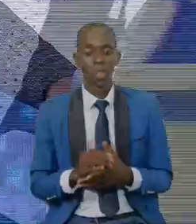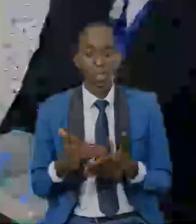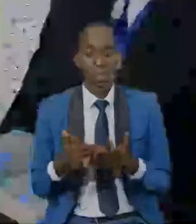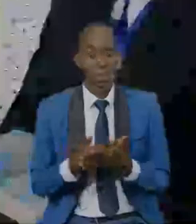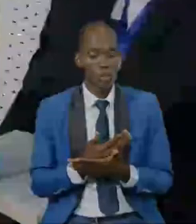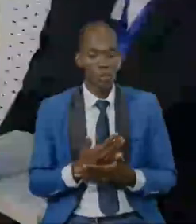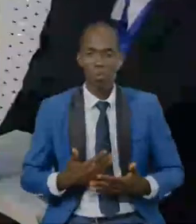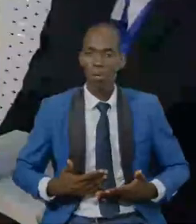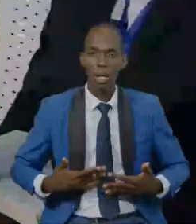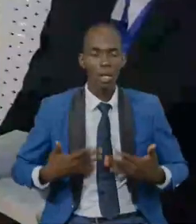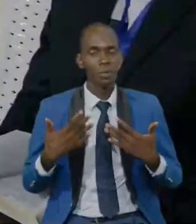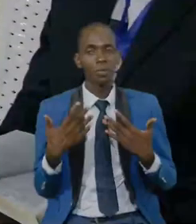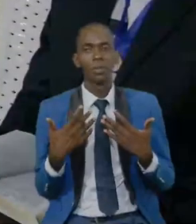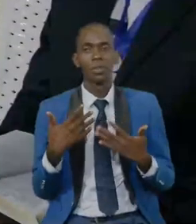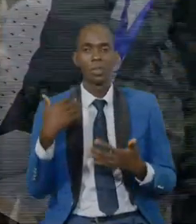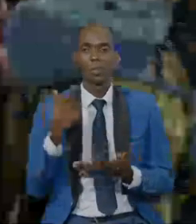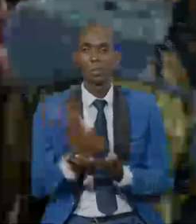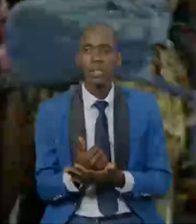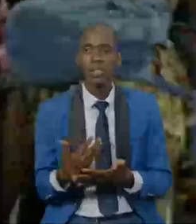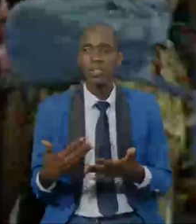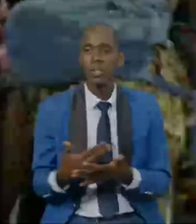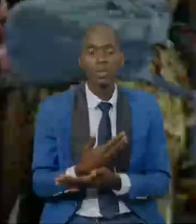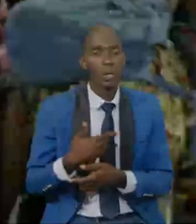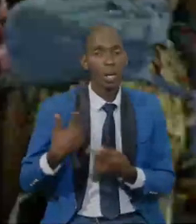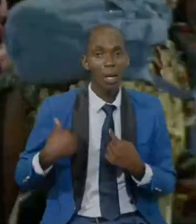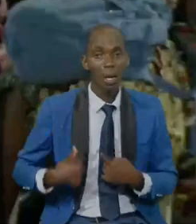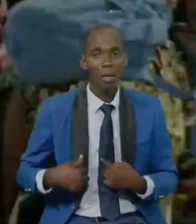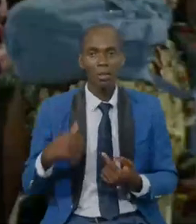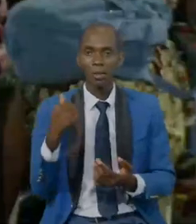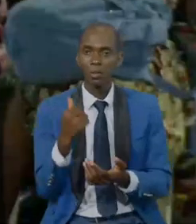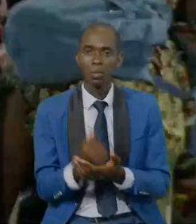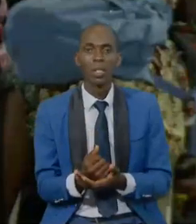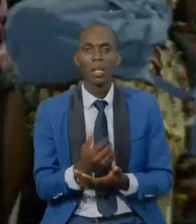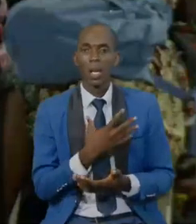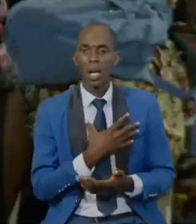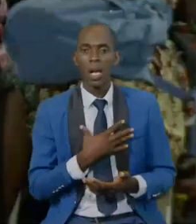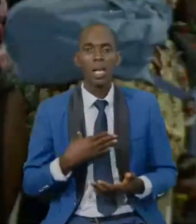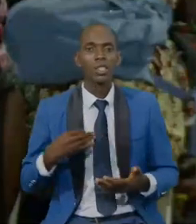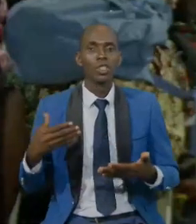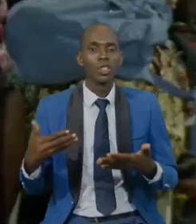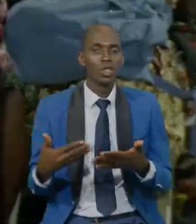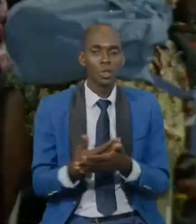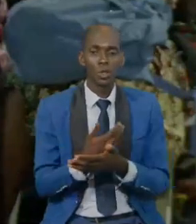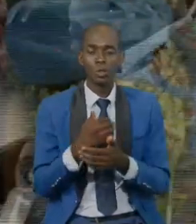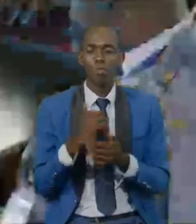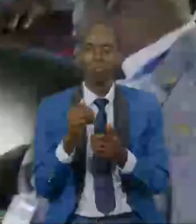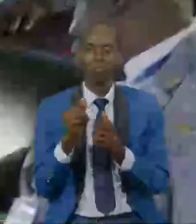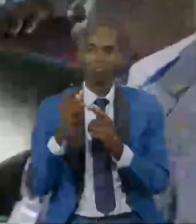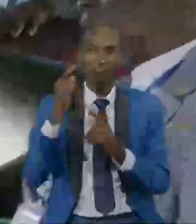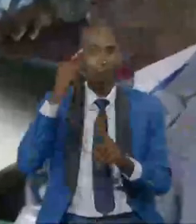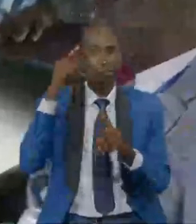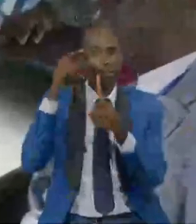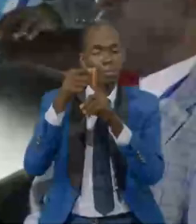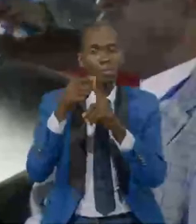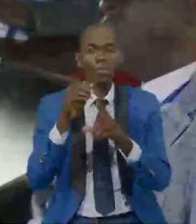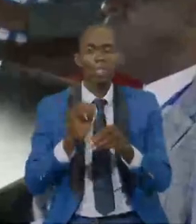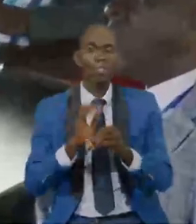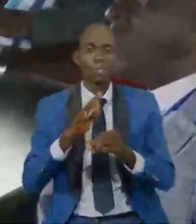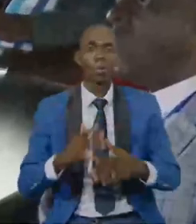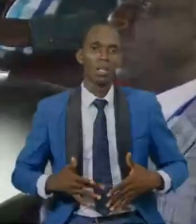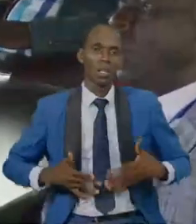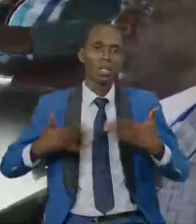Une nouvelle vie à toi. New heart. Un nouveau cœur. A new pursuit in your life. Une nouvelle poursuite dans la